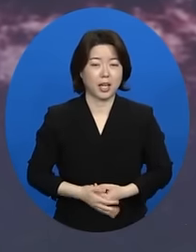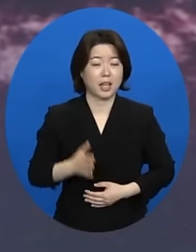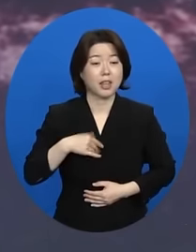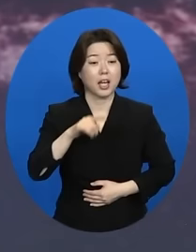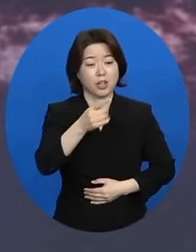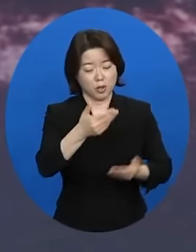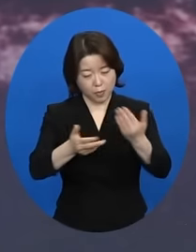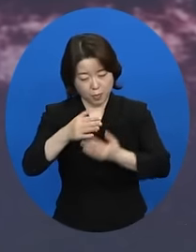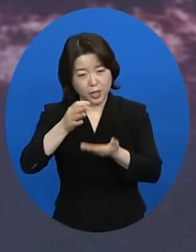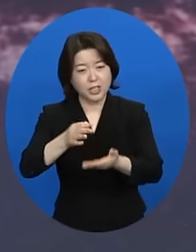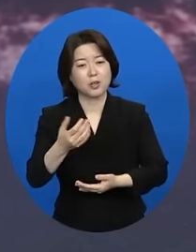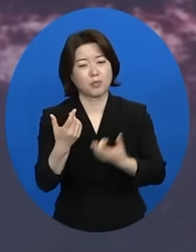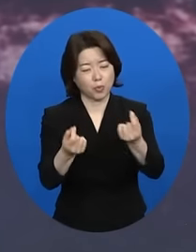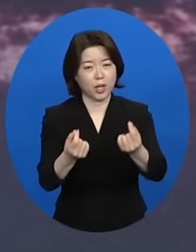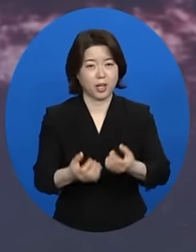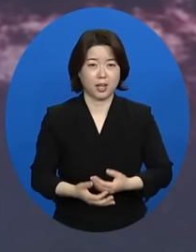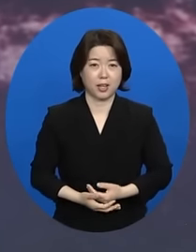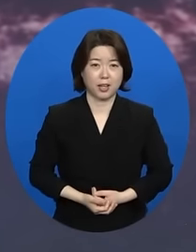너의 기업이야.